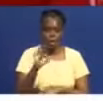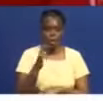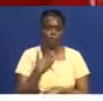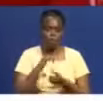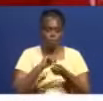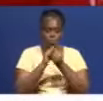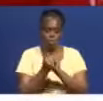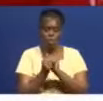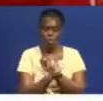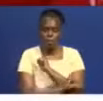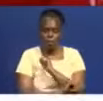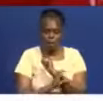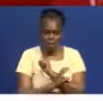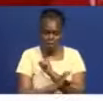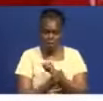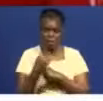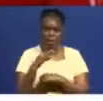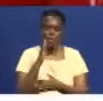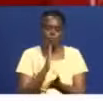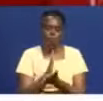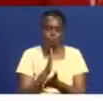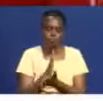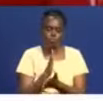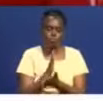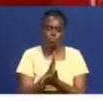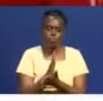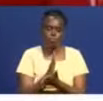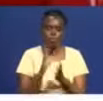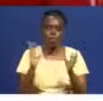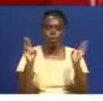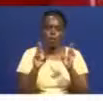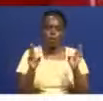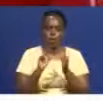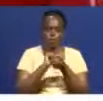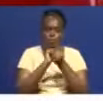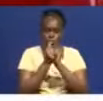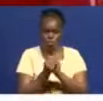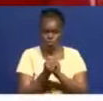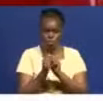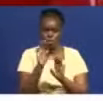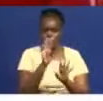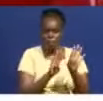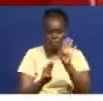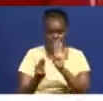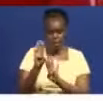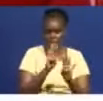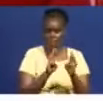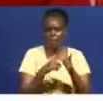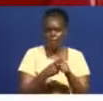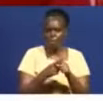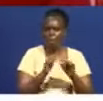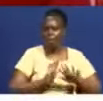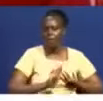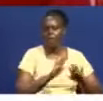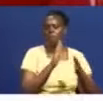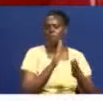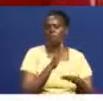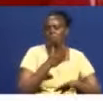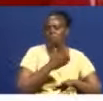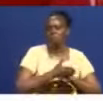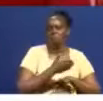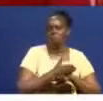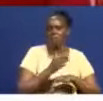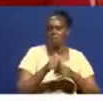tunataka kubadilisha, ikiwa kweli, be speaker, tuko tayari kubadilisha mienendo yetu, basi tuache unafiki wa